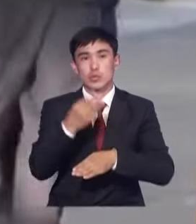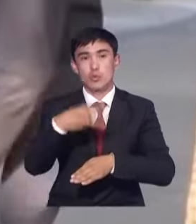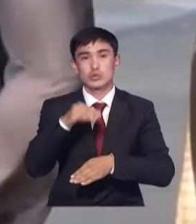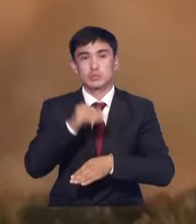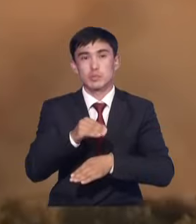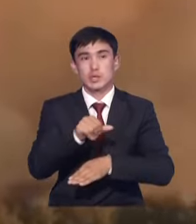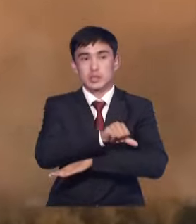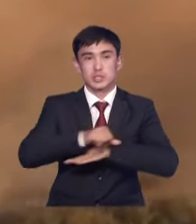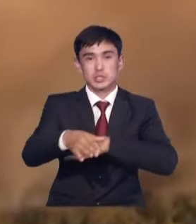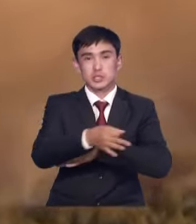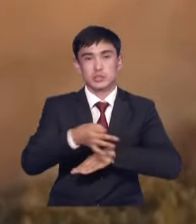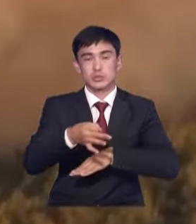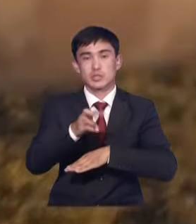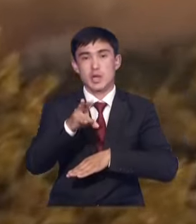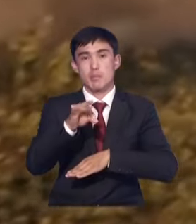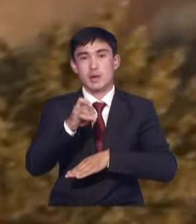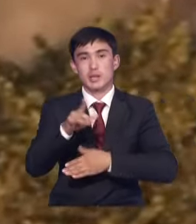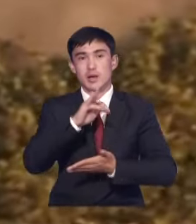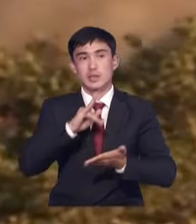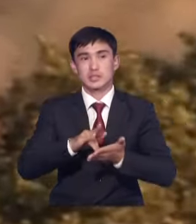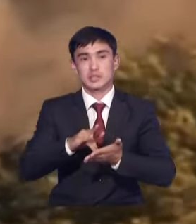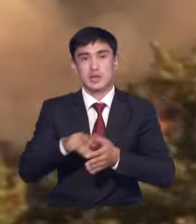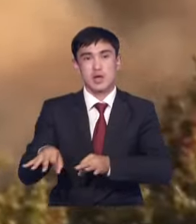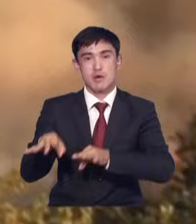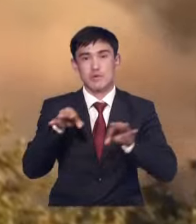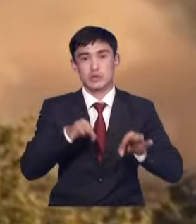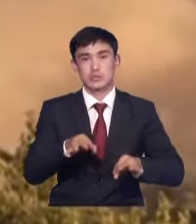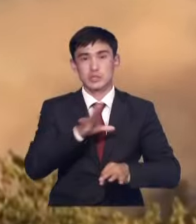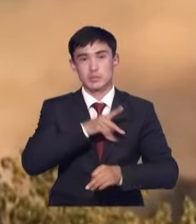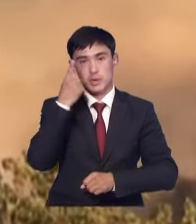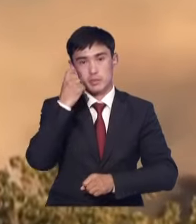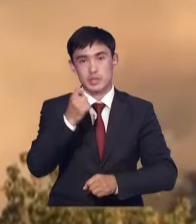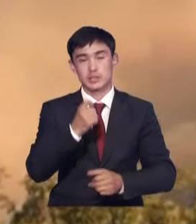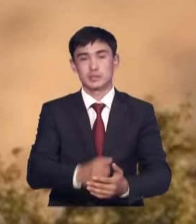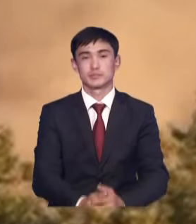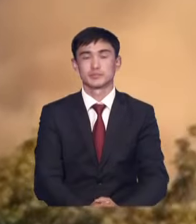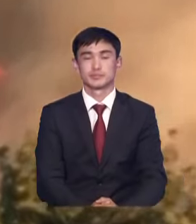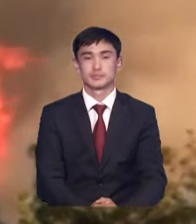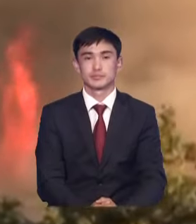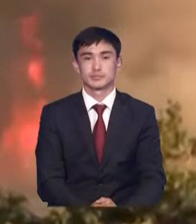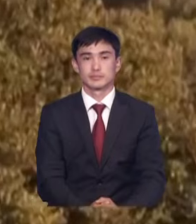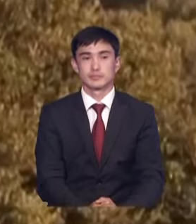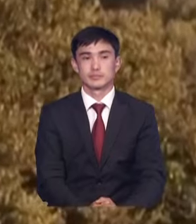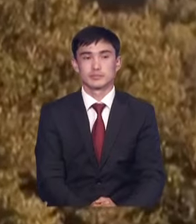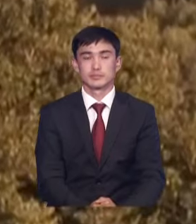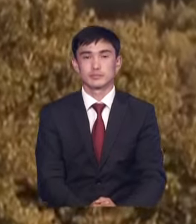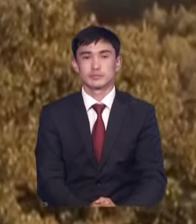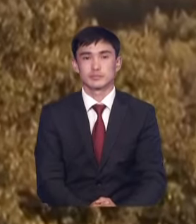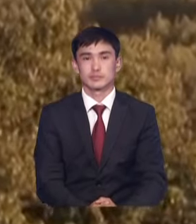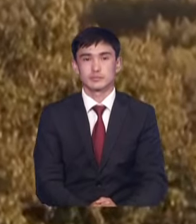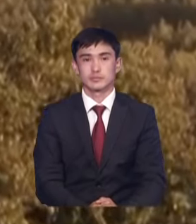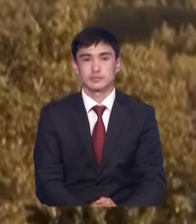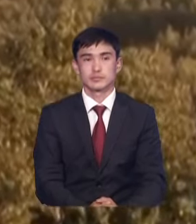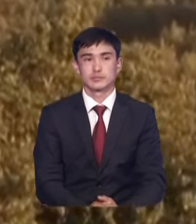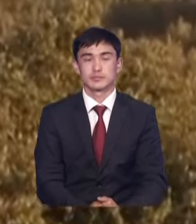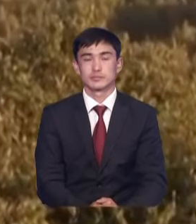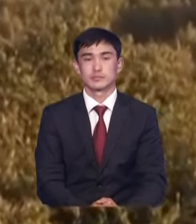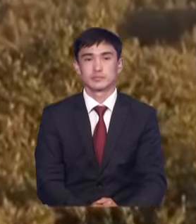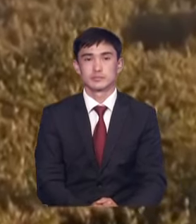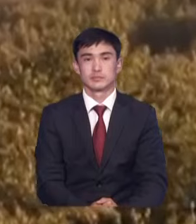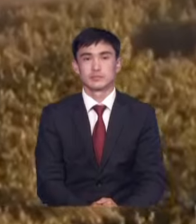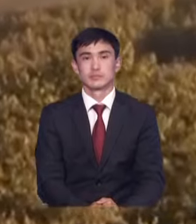тұрғын теңіз жағалауындағы Ниамарки қаласына эвакуацияланды деп хабарлады өрт сөндіру қызметі. Топтаманы ғаламтұр ақпараттармен